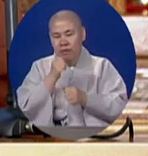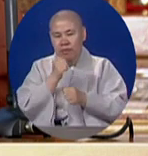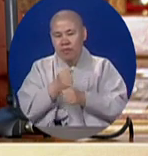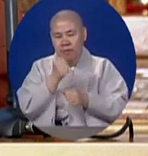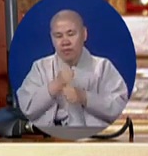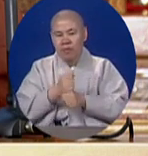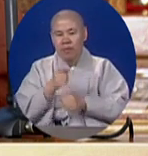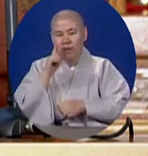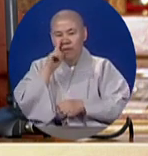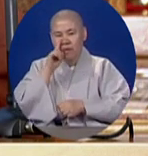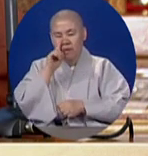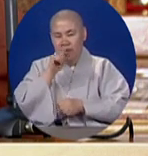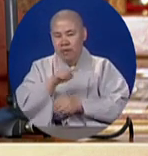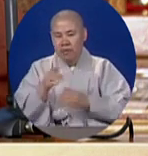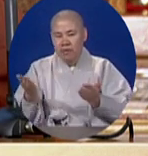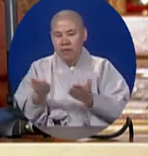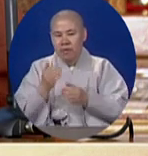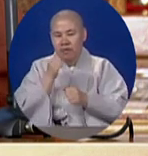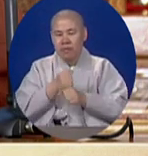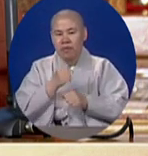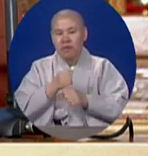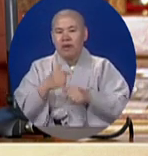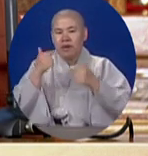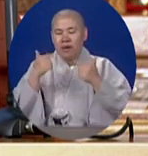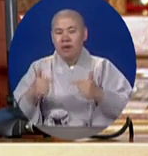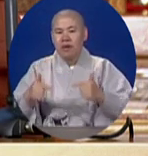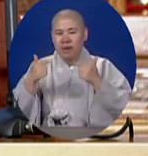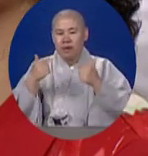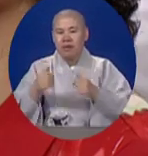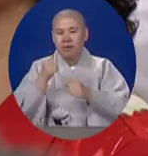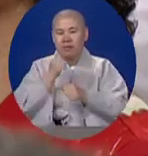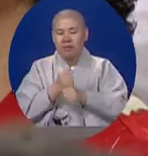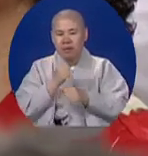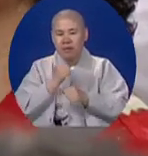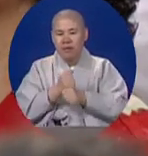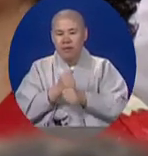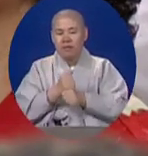일도 만들고 항상 만들어요.